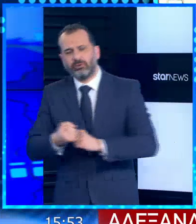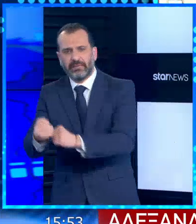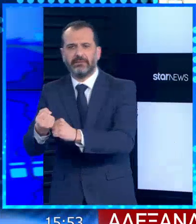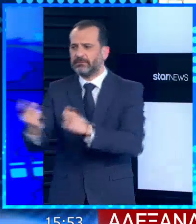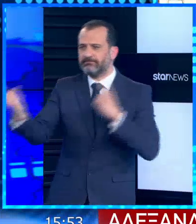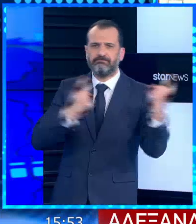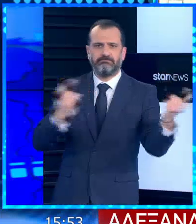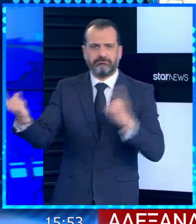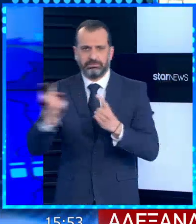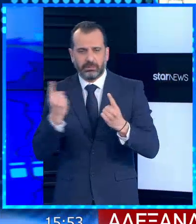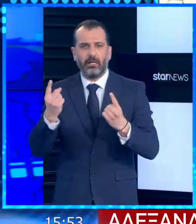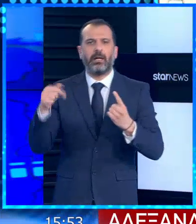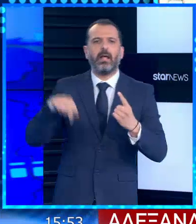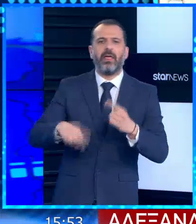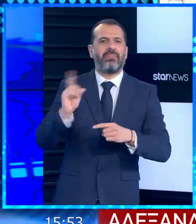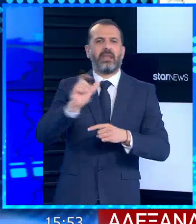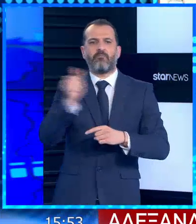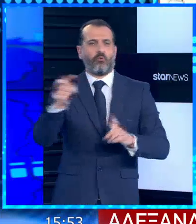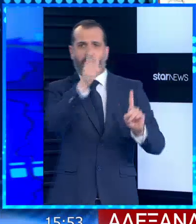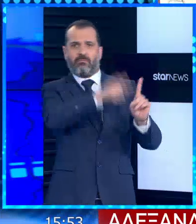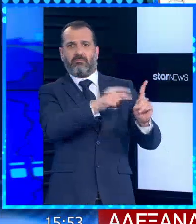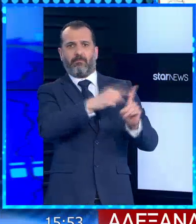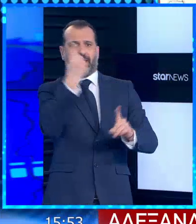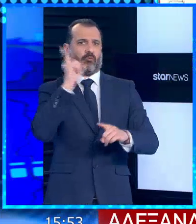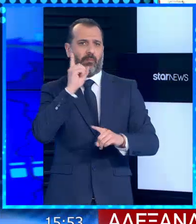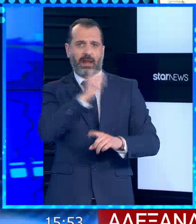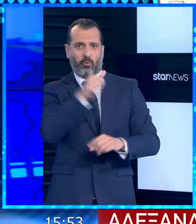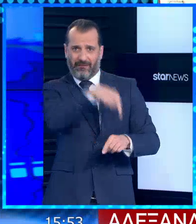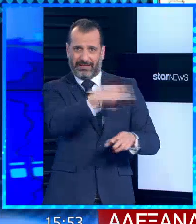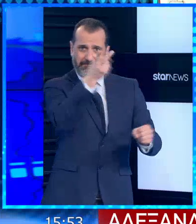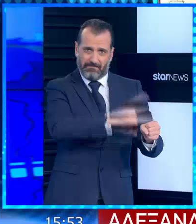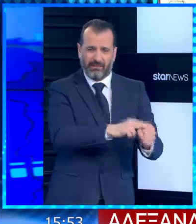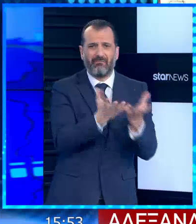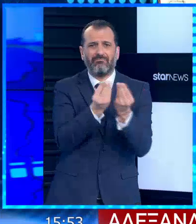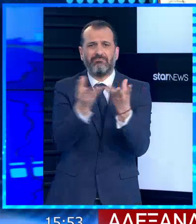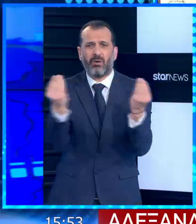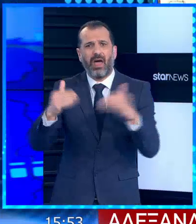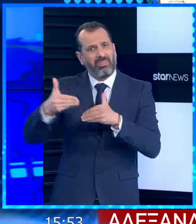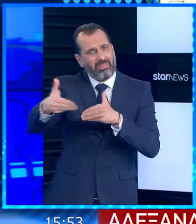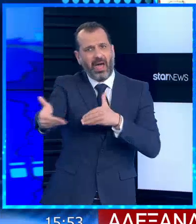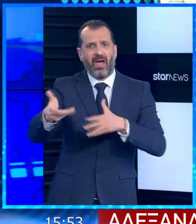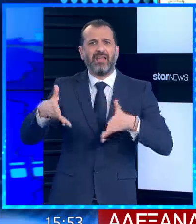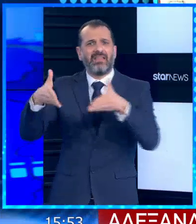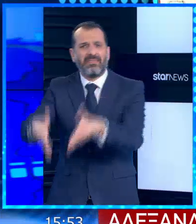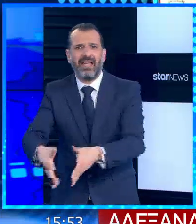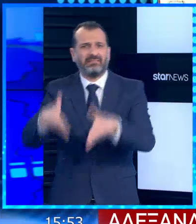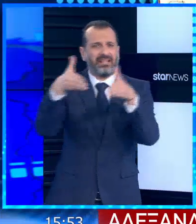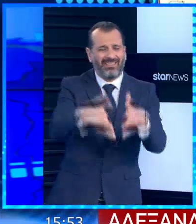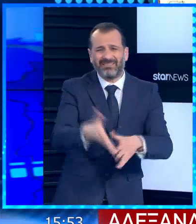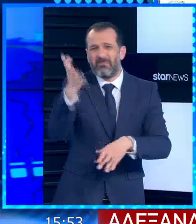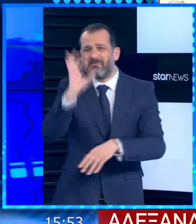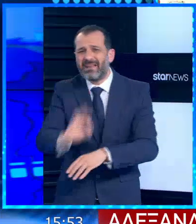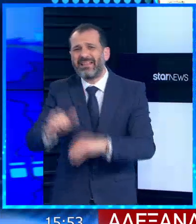ότι δεν είναι μόνο η Αθηνά, δεν είναι το μόνο θύμα, ακολουθούν άλλες τουλάχιστον